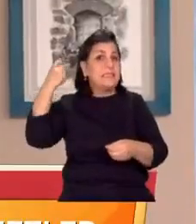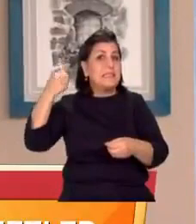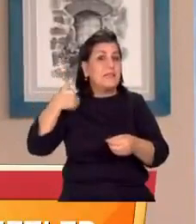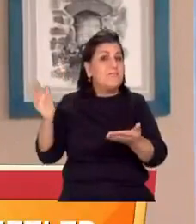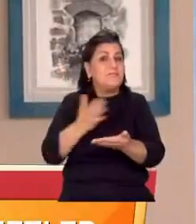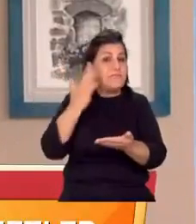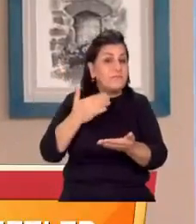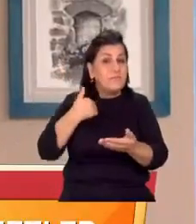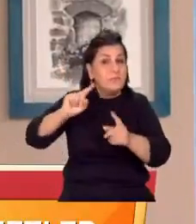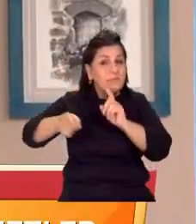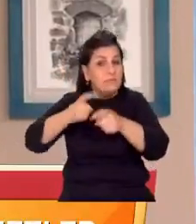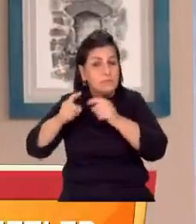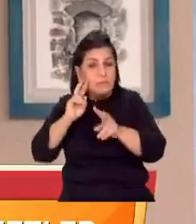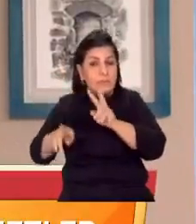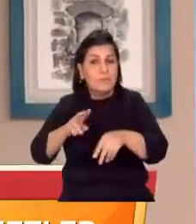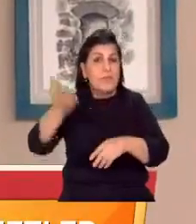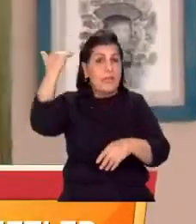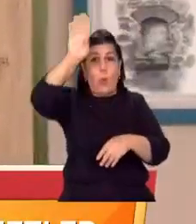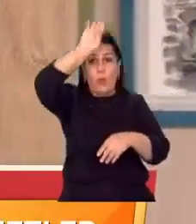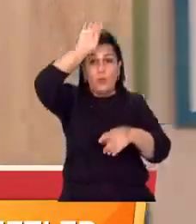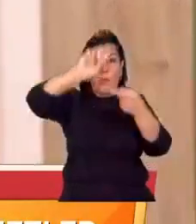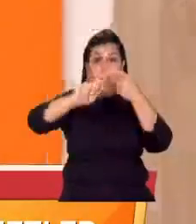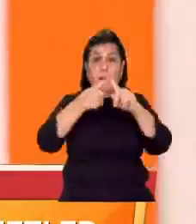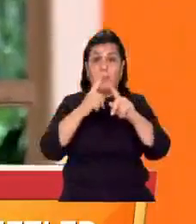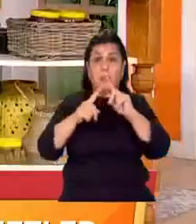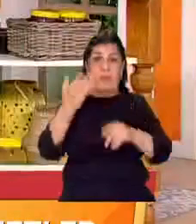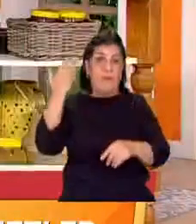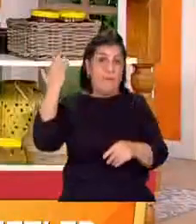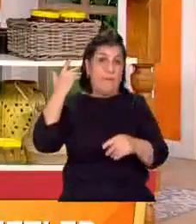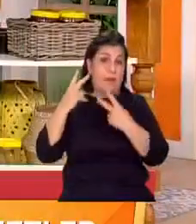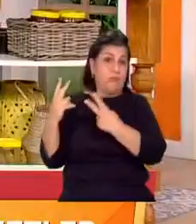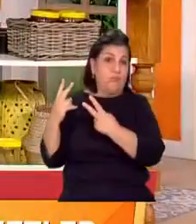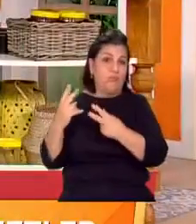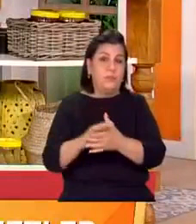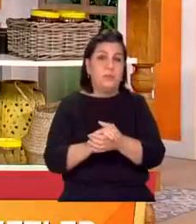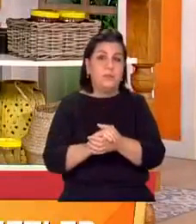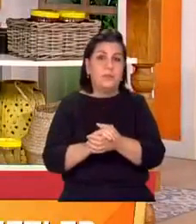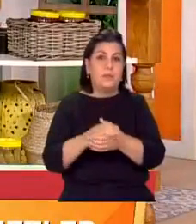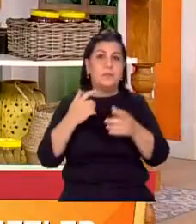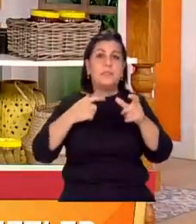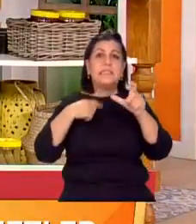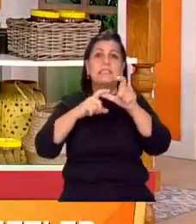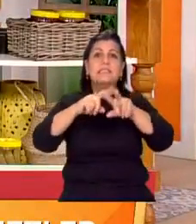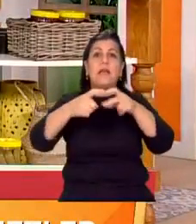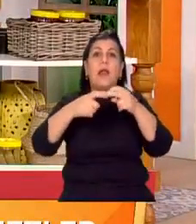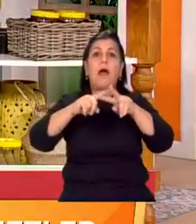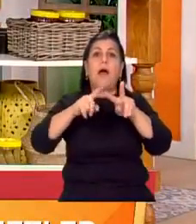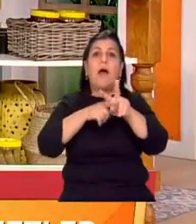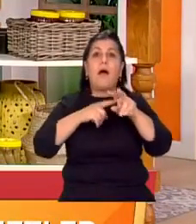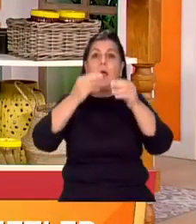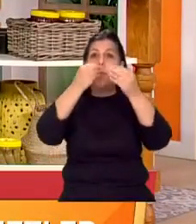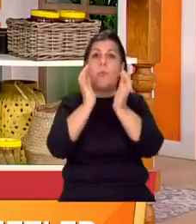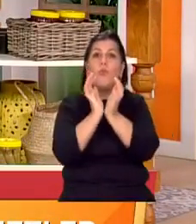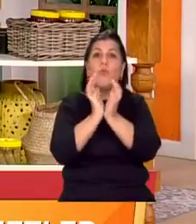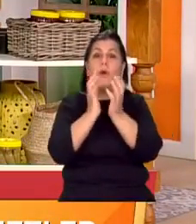geliyor şöyle oluyor şimdi mesela Eskiden Osmanlı döneminde Biz gibi ben bu bir Aslında çıkış noktam Elif Saray mutlu olduğu için orada